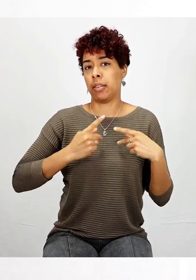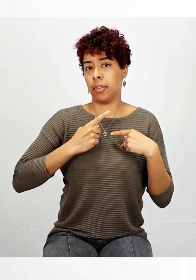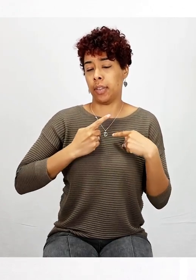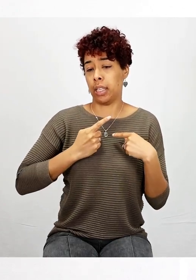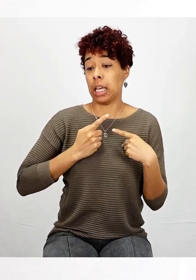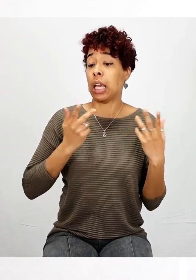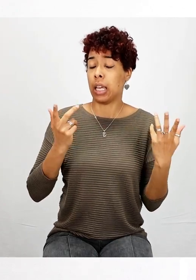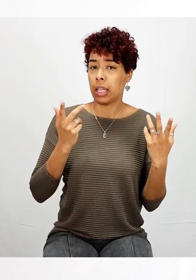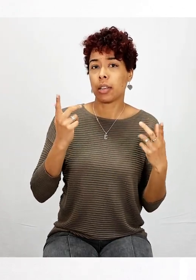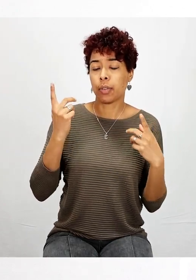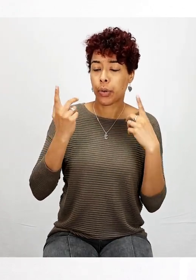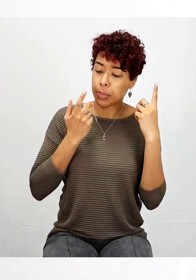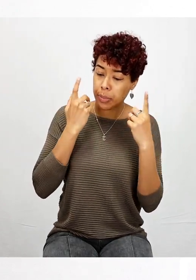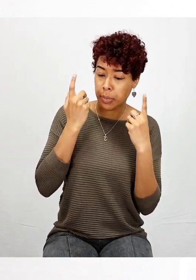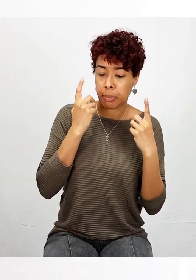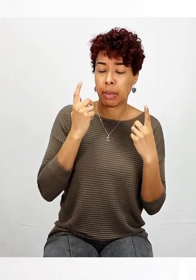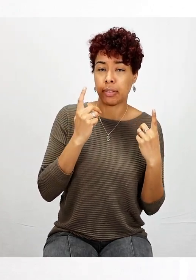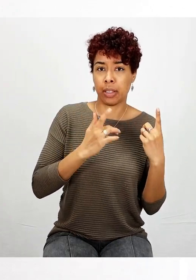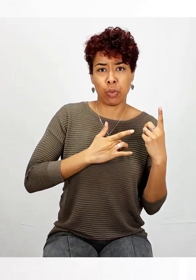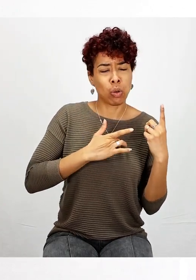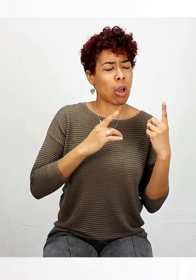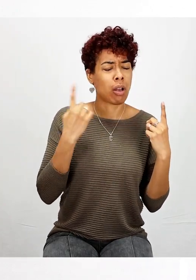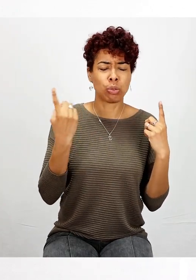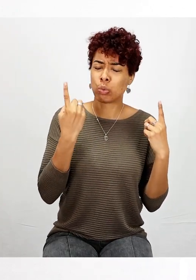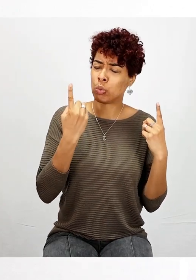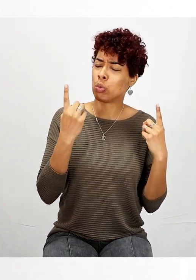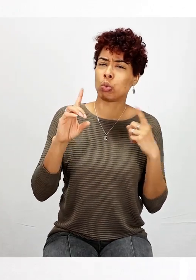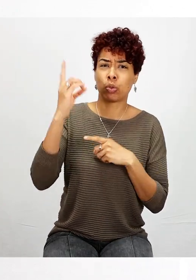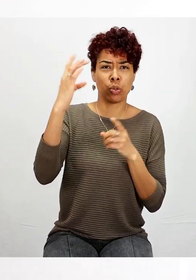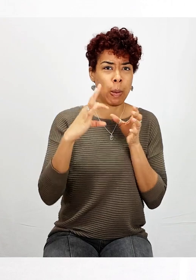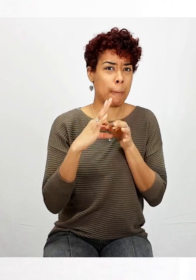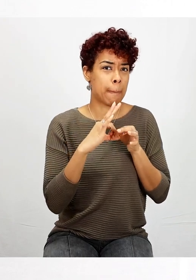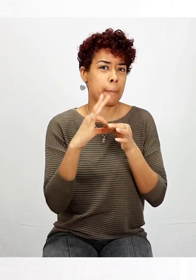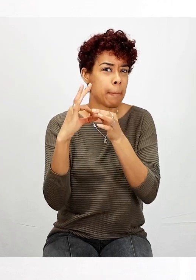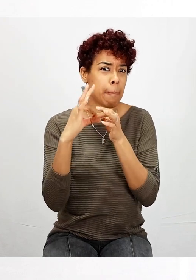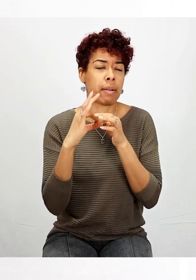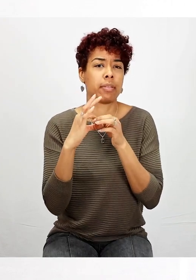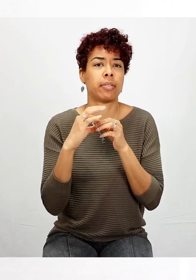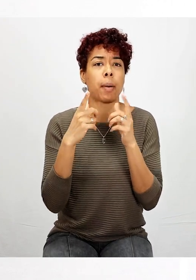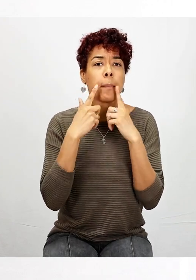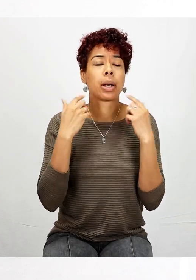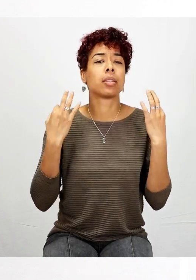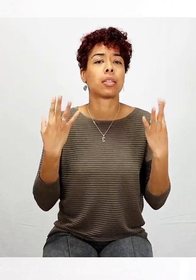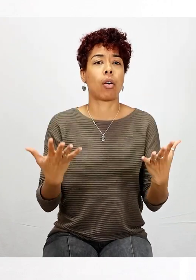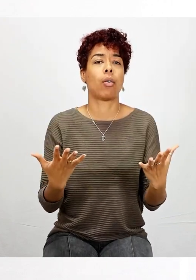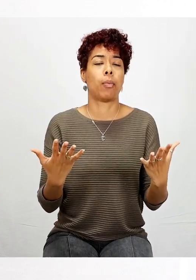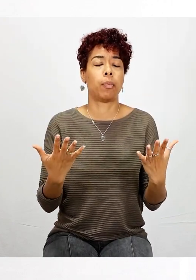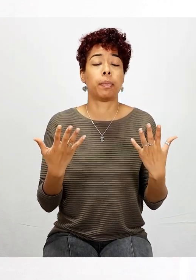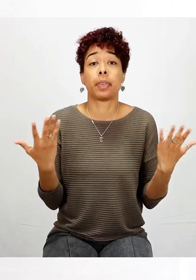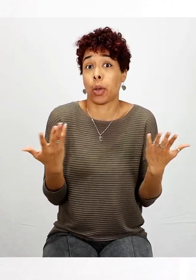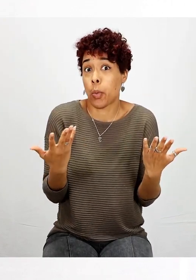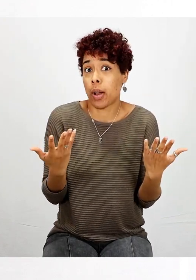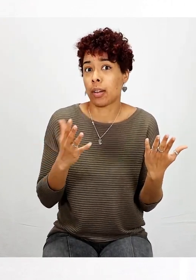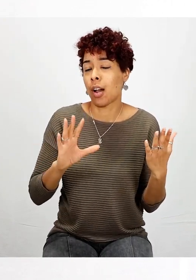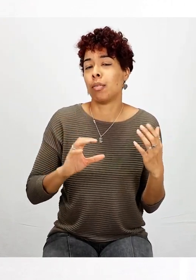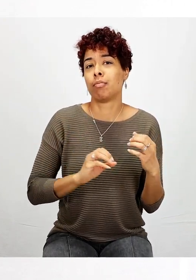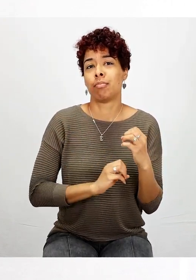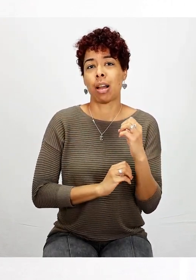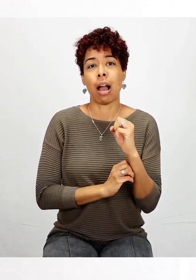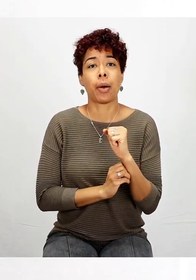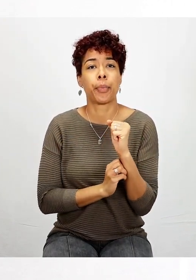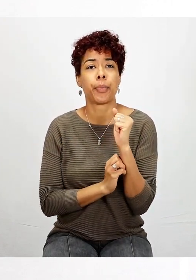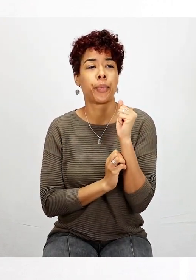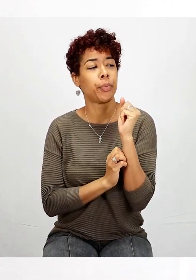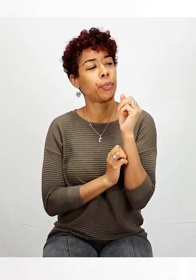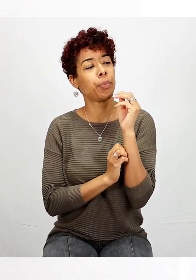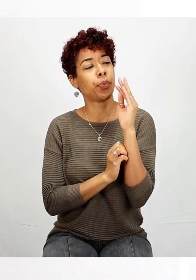il faut qu'on ait notre cœur qui soit attaché à Dieu dans tous ces temps-là. Le printemps, c'est le temps où les arbres commencent à bourgeonner, on